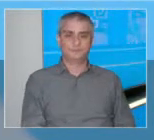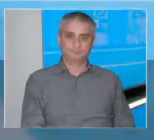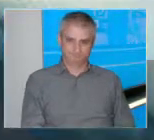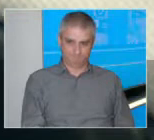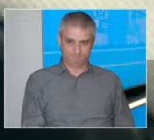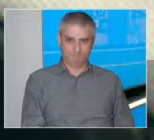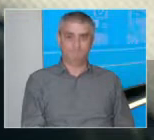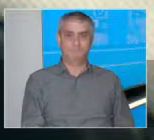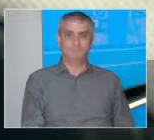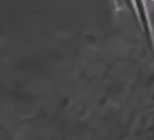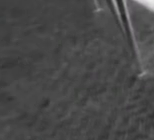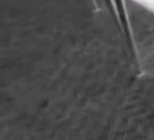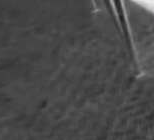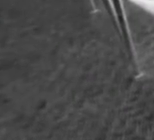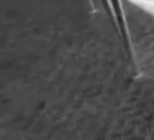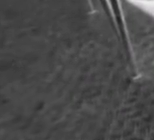תודה.